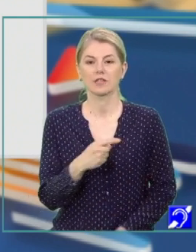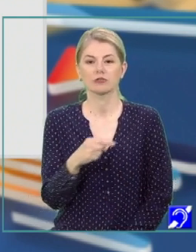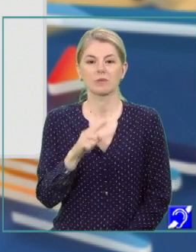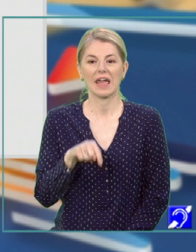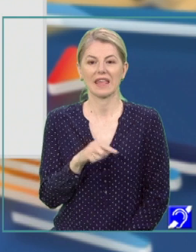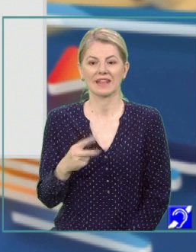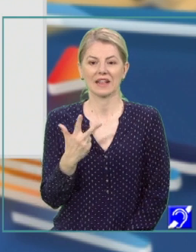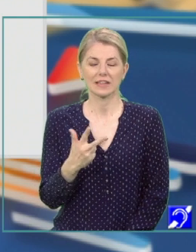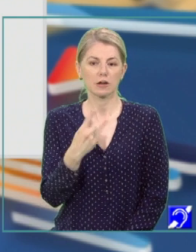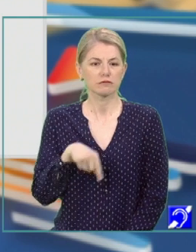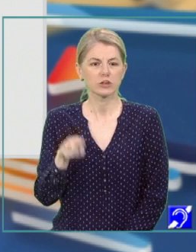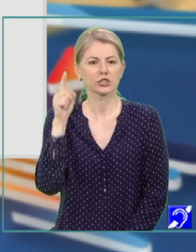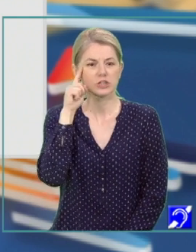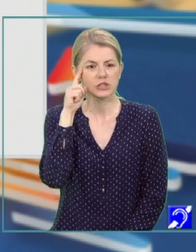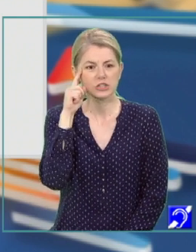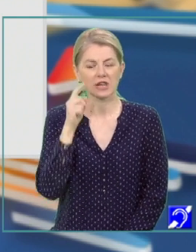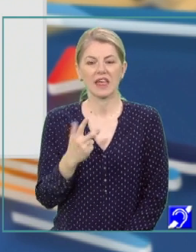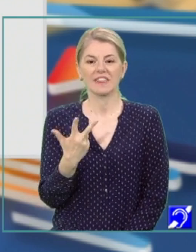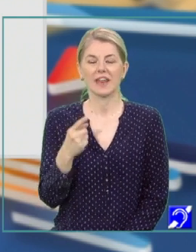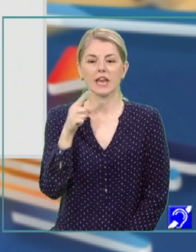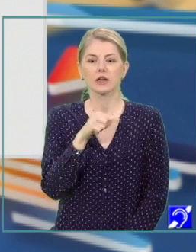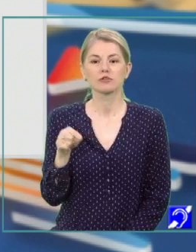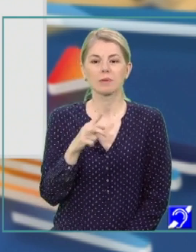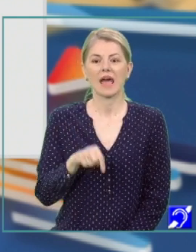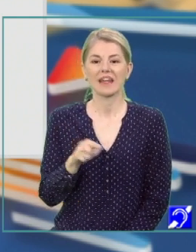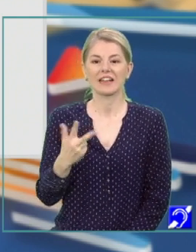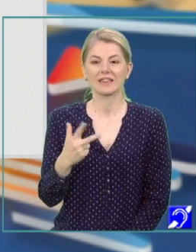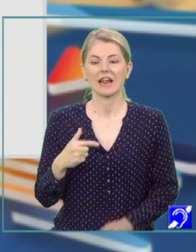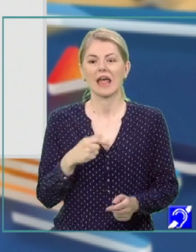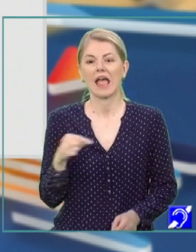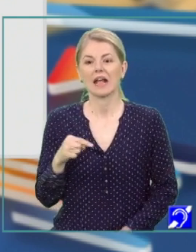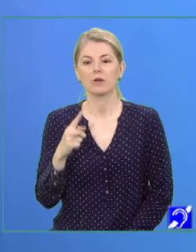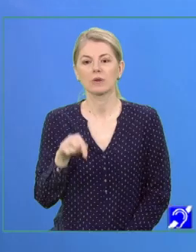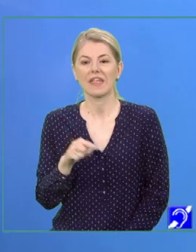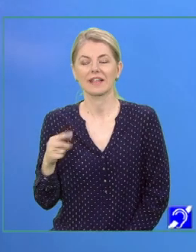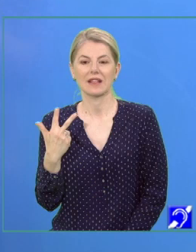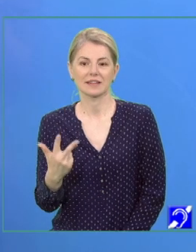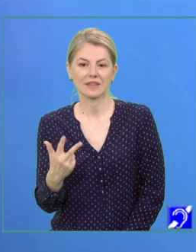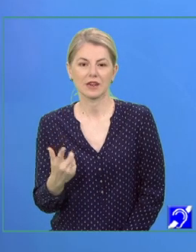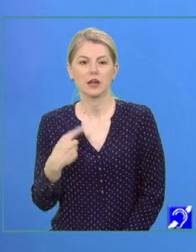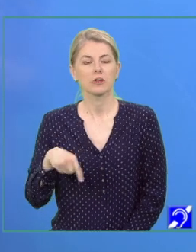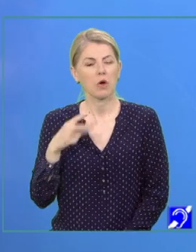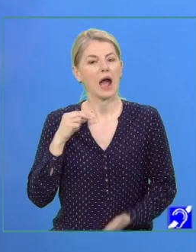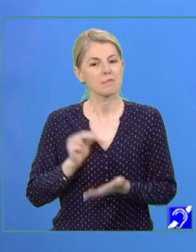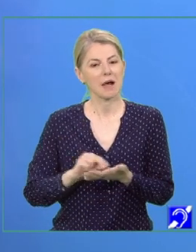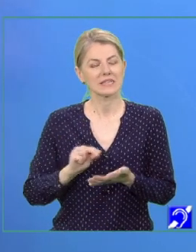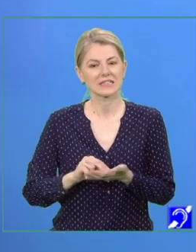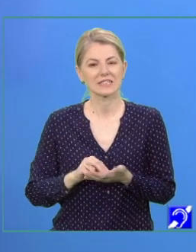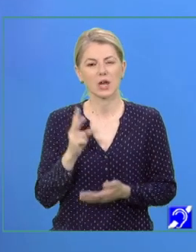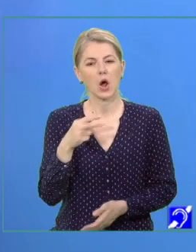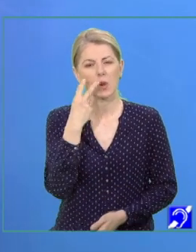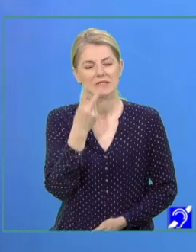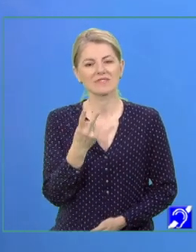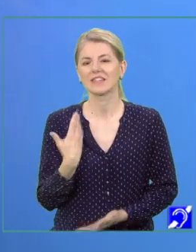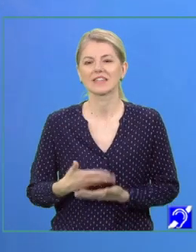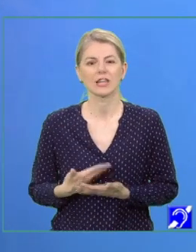și așa cum bine știți, 3 supraradical din 3 este egal cu radical din 3. Eu am mai scris aici, o să vedeți